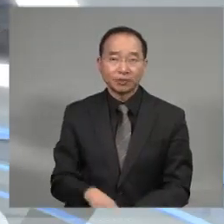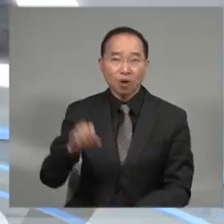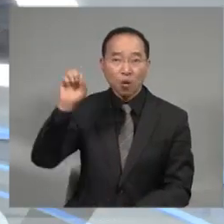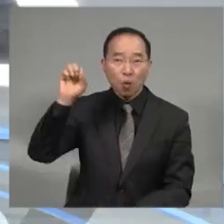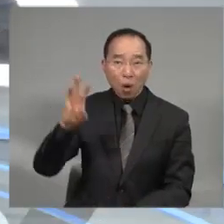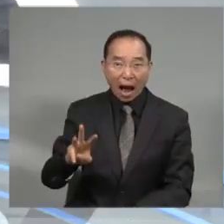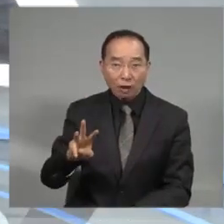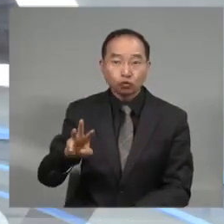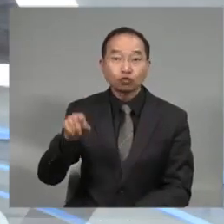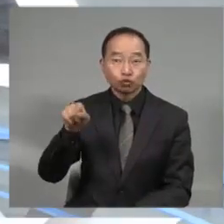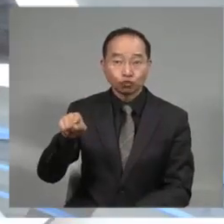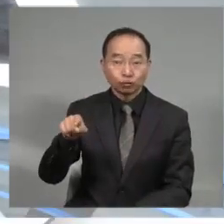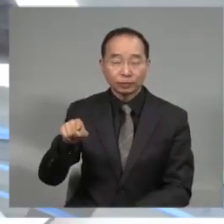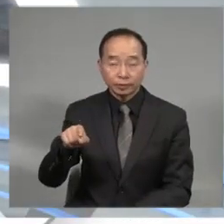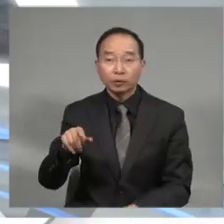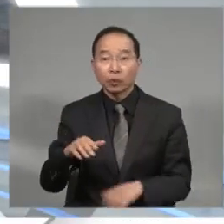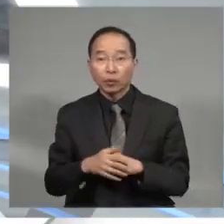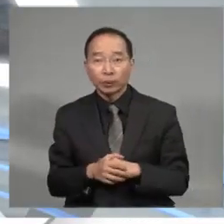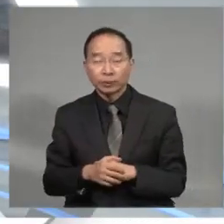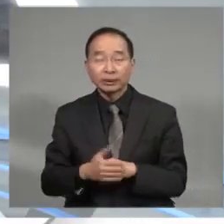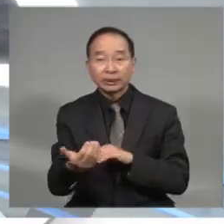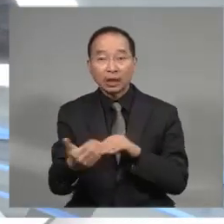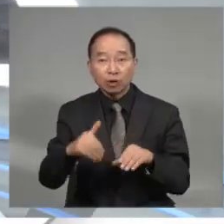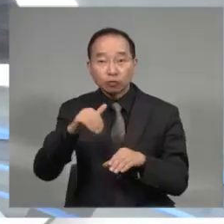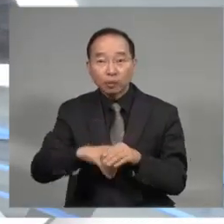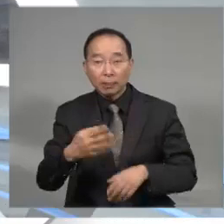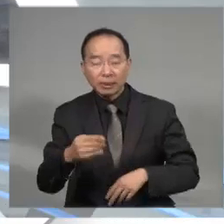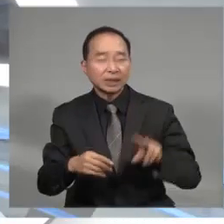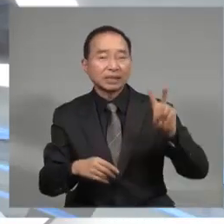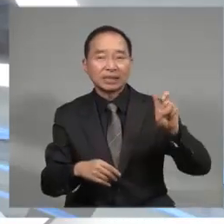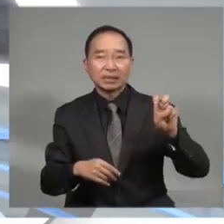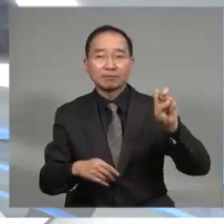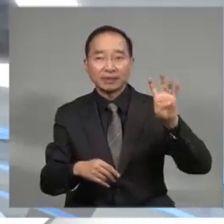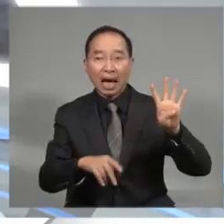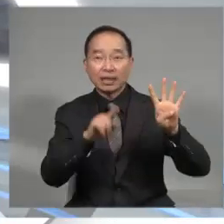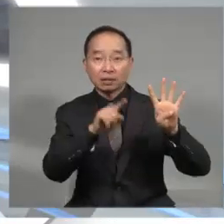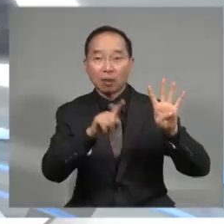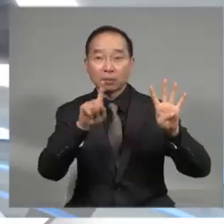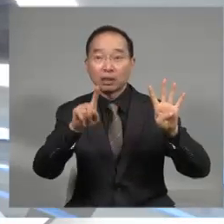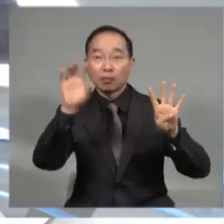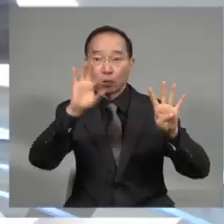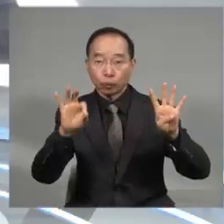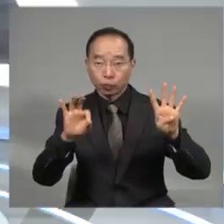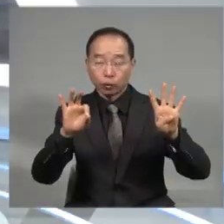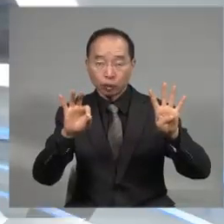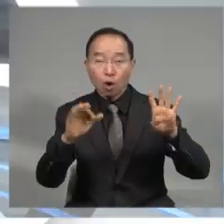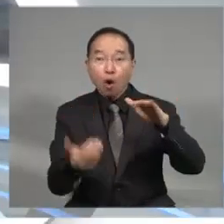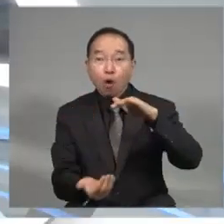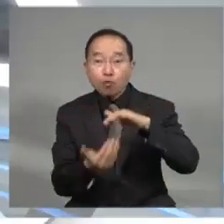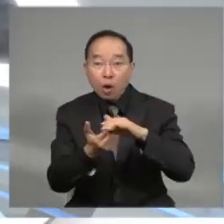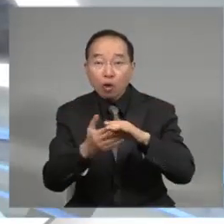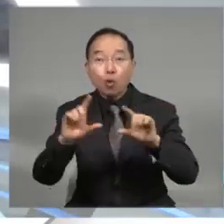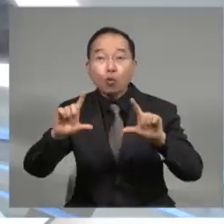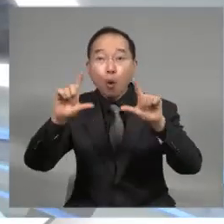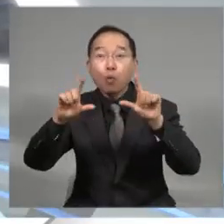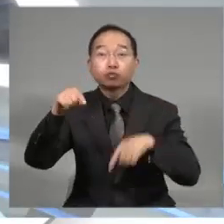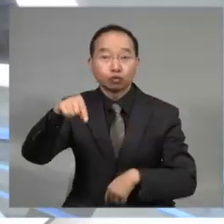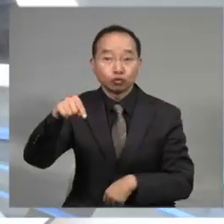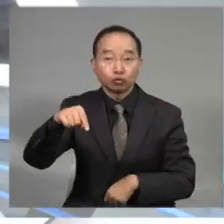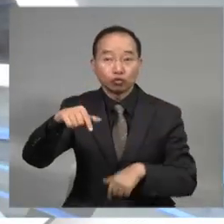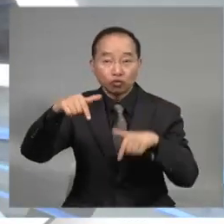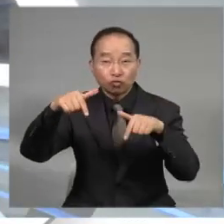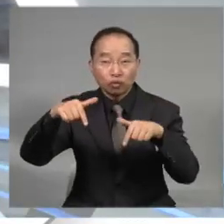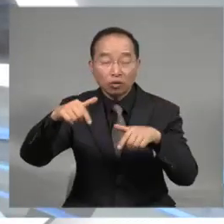광주광역시로 가보겠습니다. 1일차 사전투표율 24.1% 기록했습니다. 최고 지역은 동구 지역이었고요.